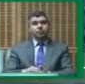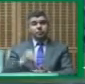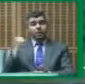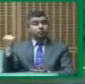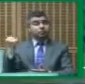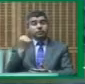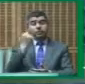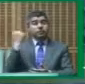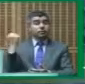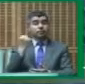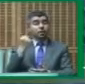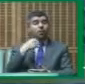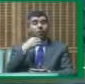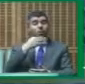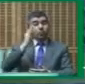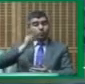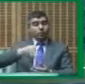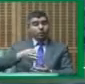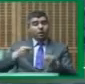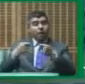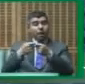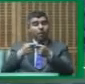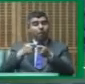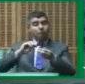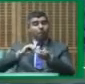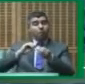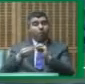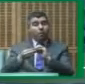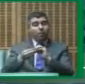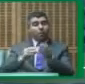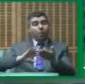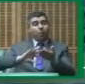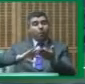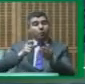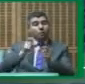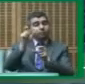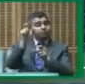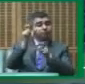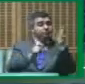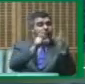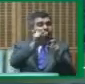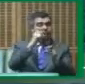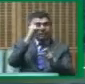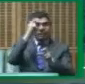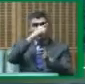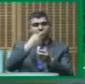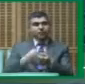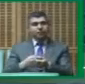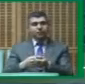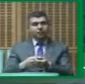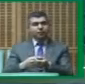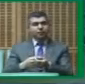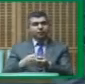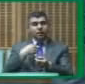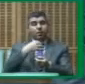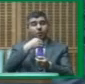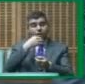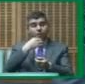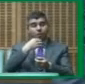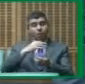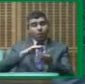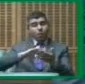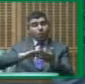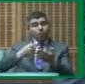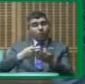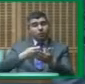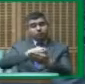وبكل ما يعني ذلك من انعكاسات اجتماعية ونفسية جد سلبية وحرمان البلاد من استثمارات